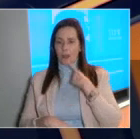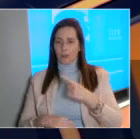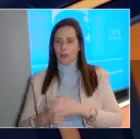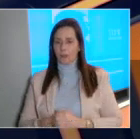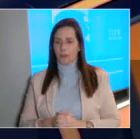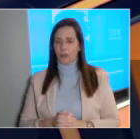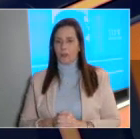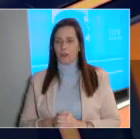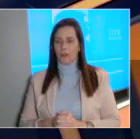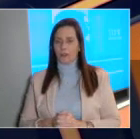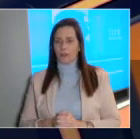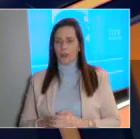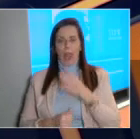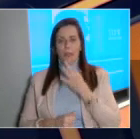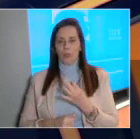לדבר. בבקשה.